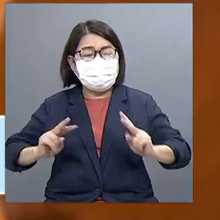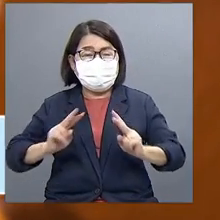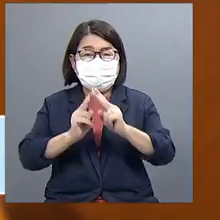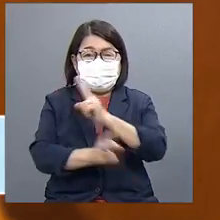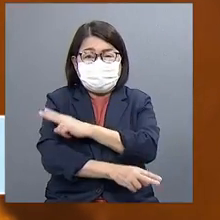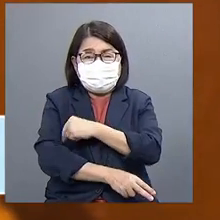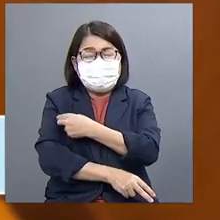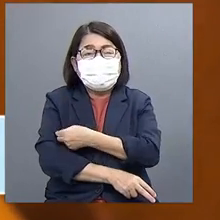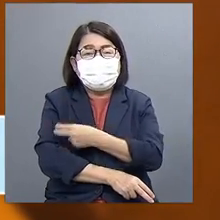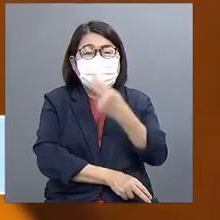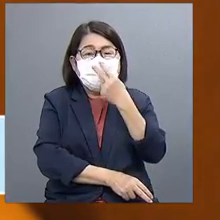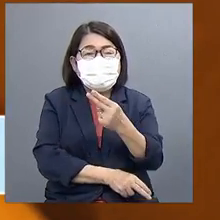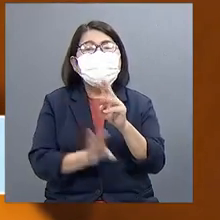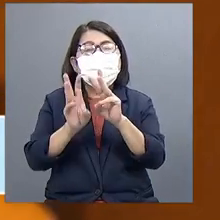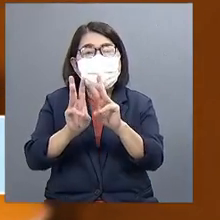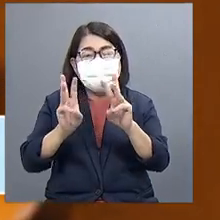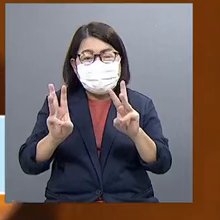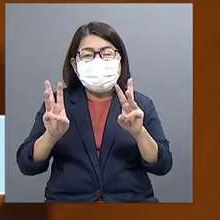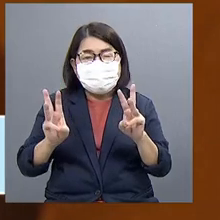ะคะผ่านทางเว็บไซต์